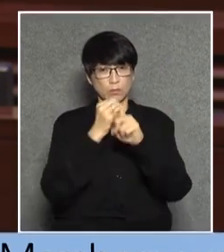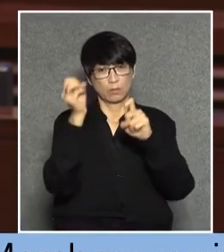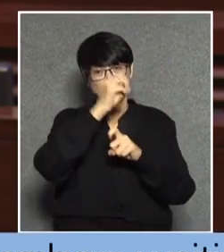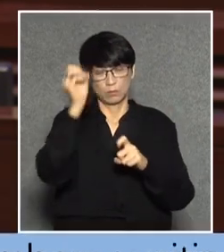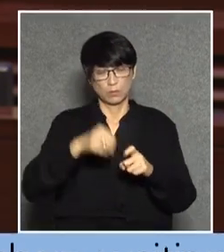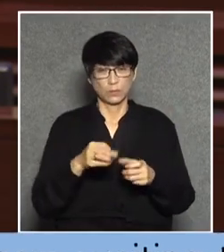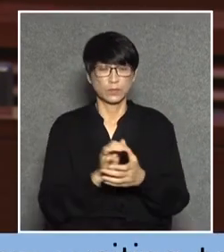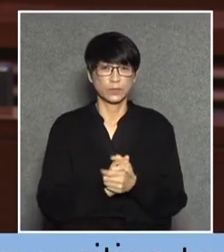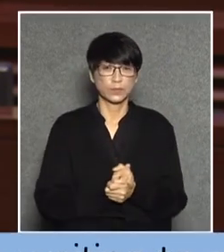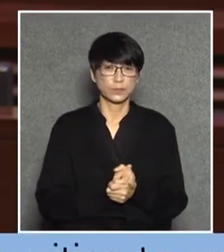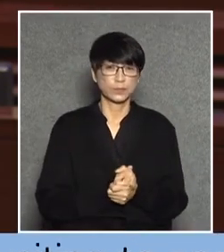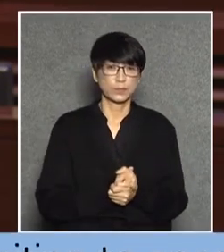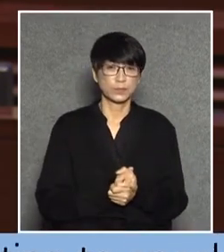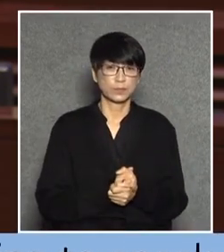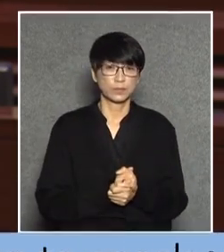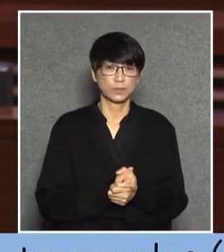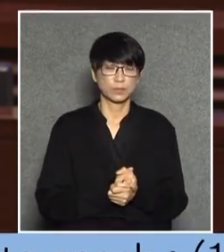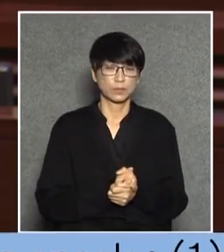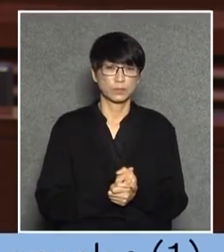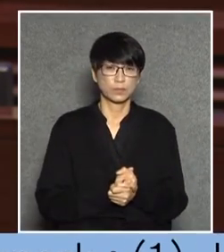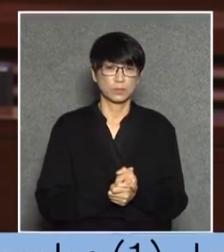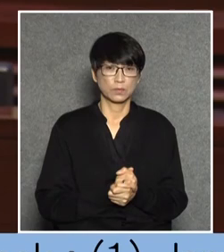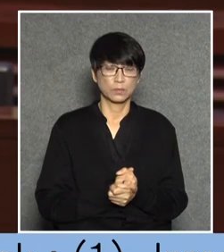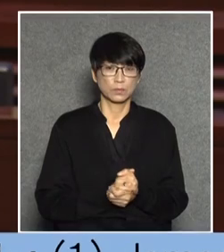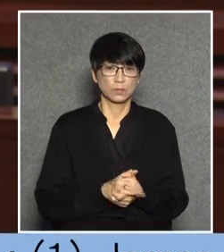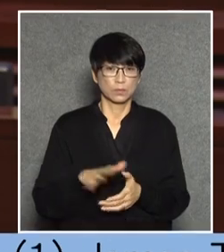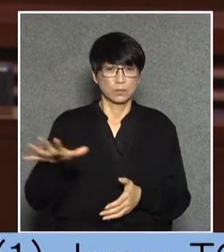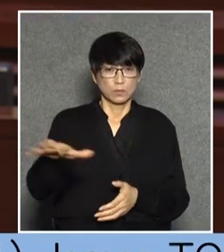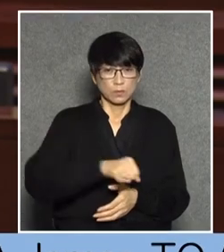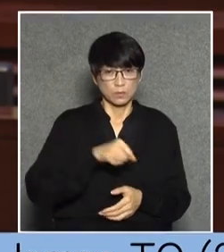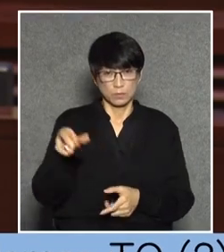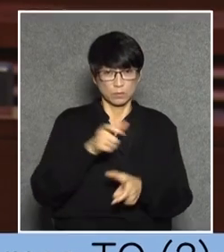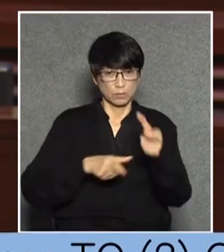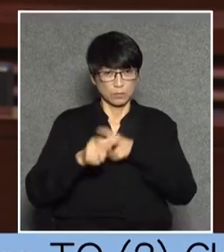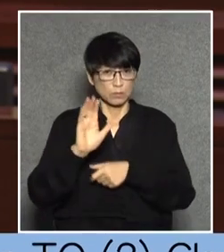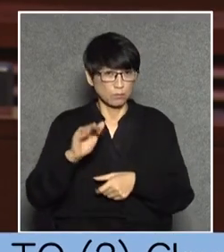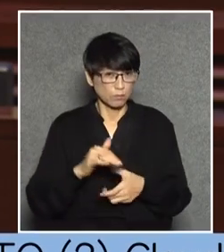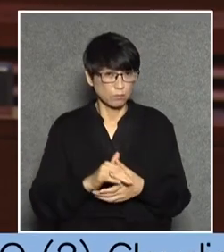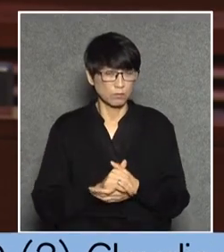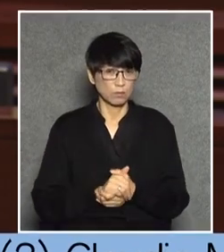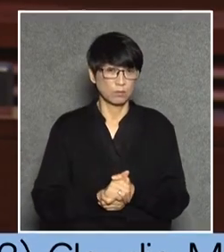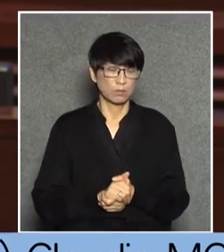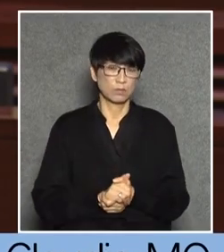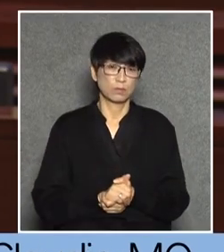啦！你搶人啲生意過嚟啊？搶到啊？